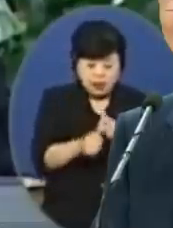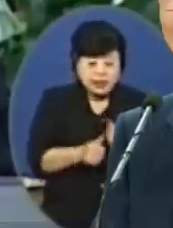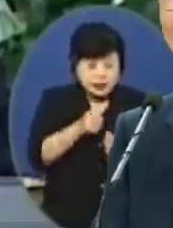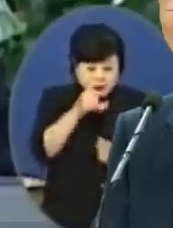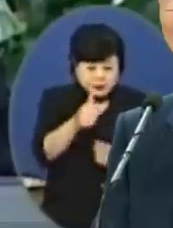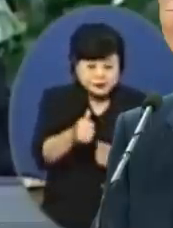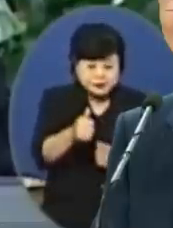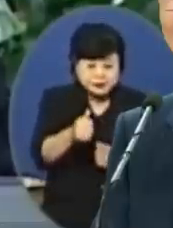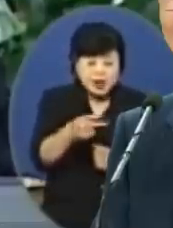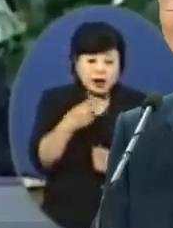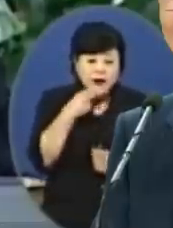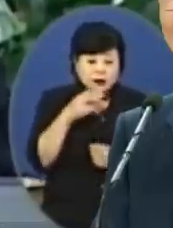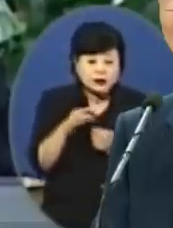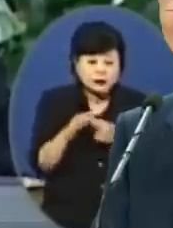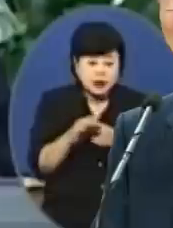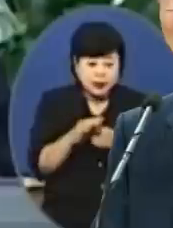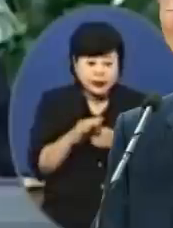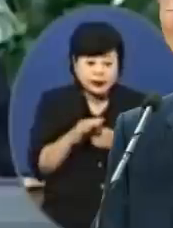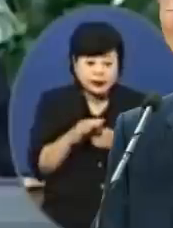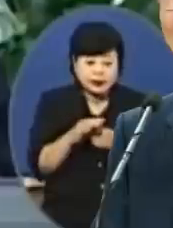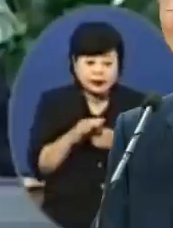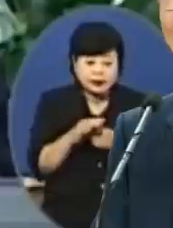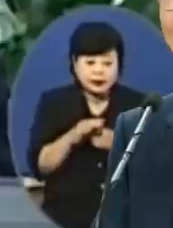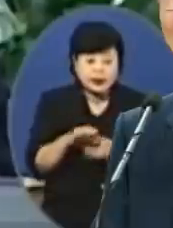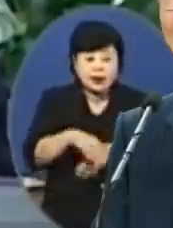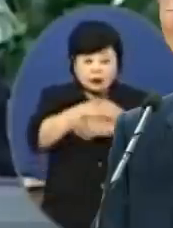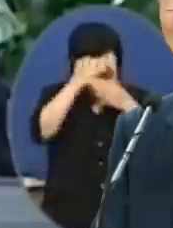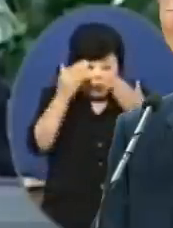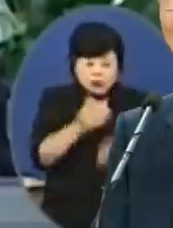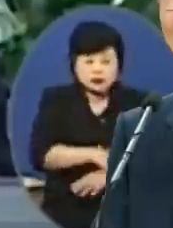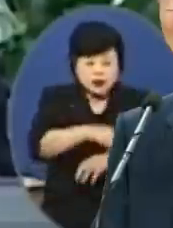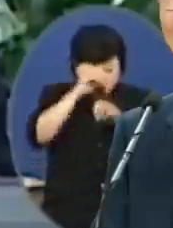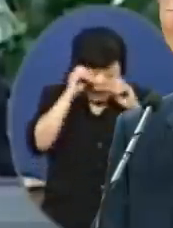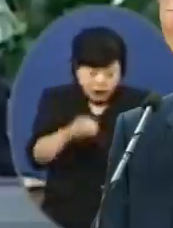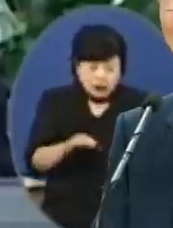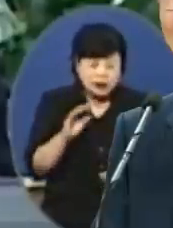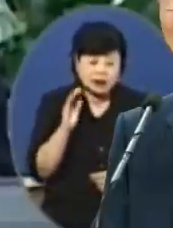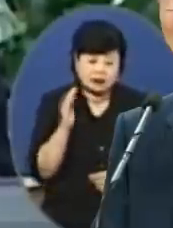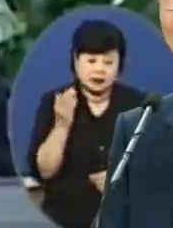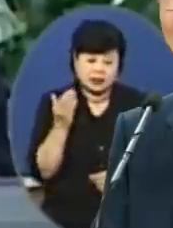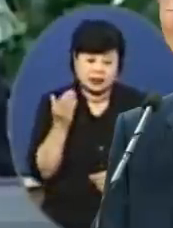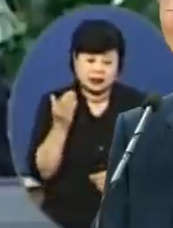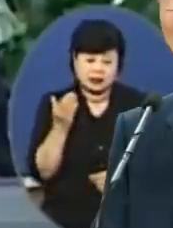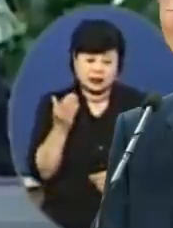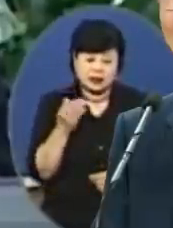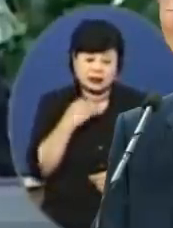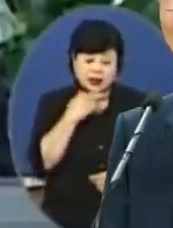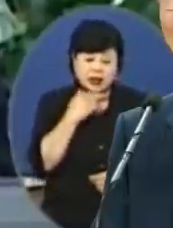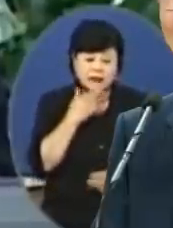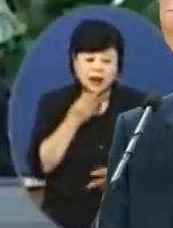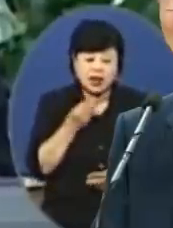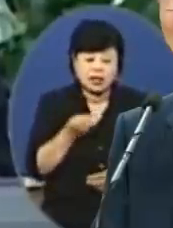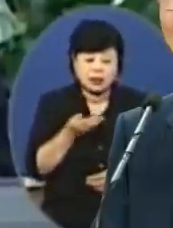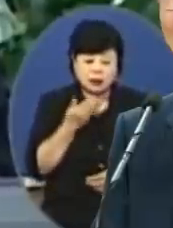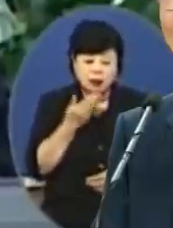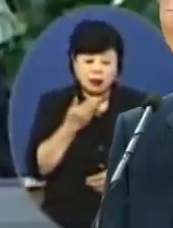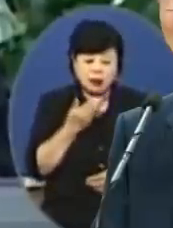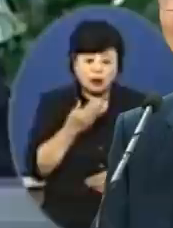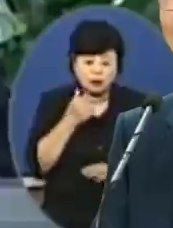하나님이 없으면은 모든 것이 헛되고 말기 때문인 것입니다. 나이를 먹고 세상을 떠나게